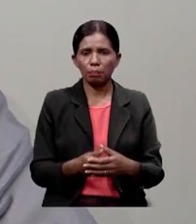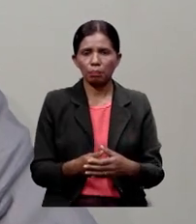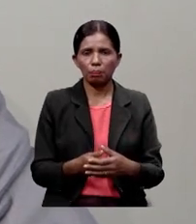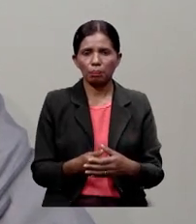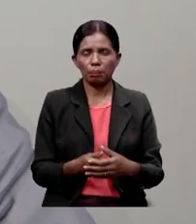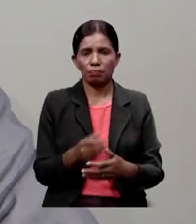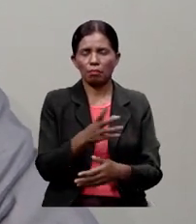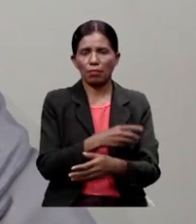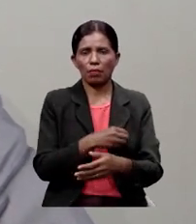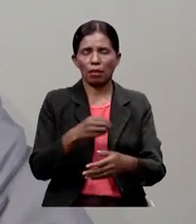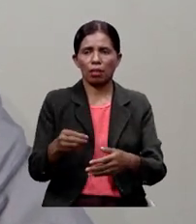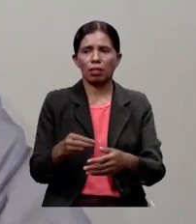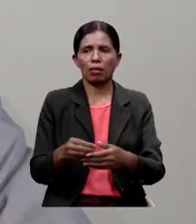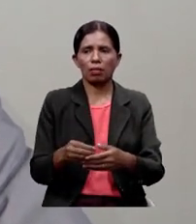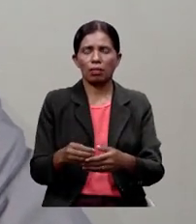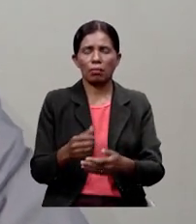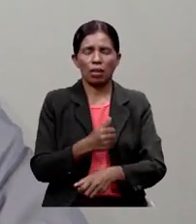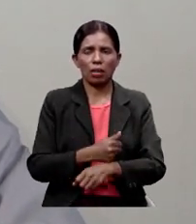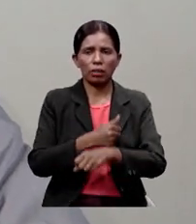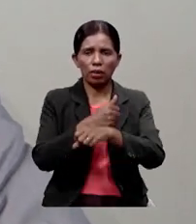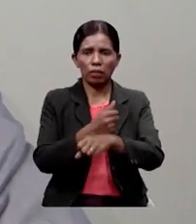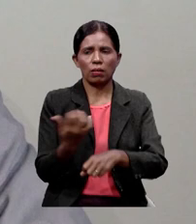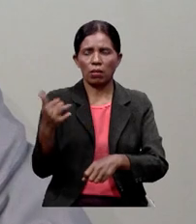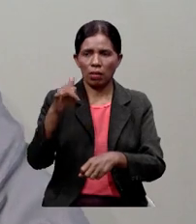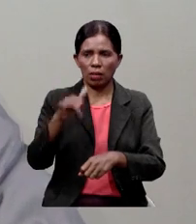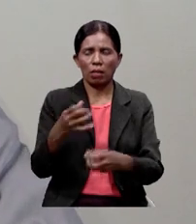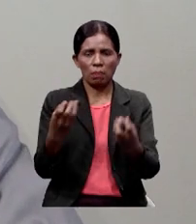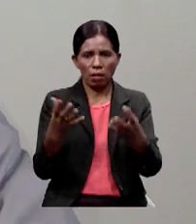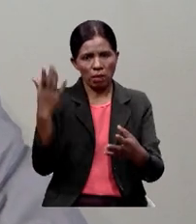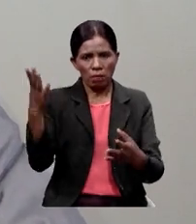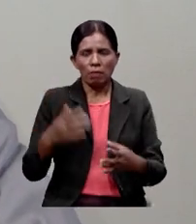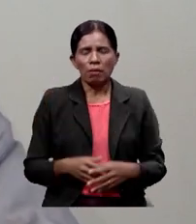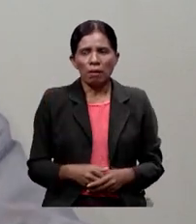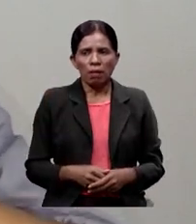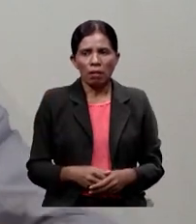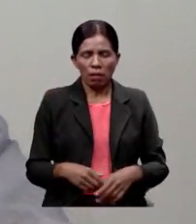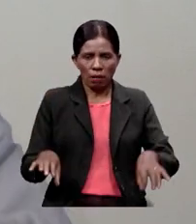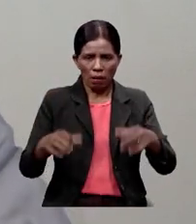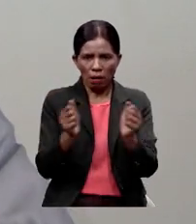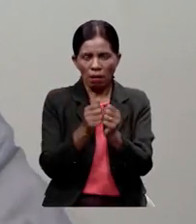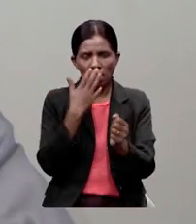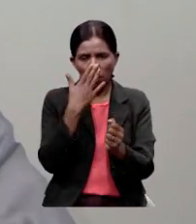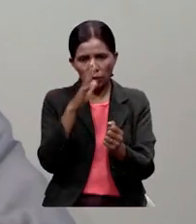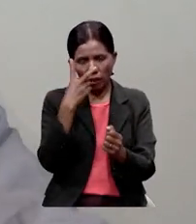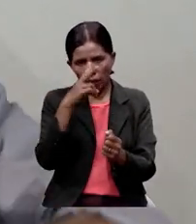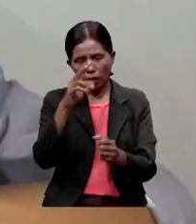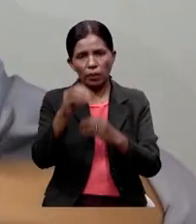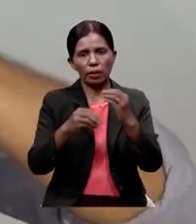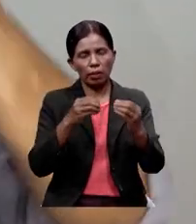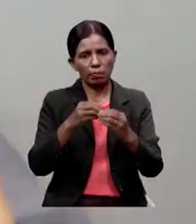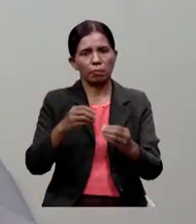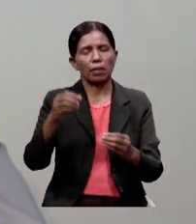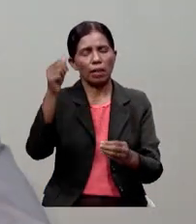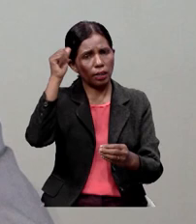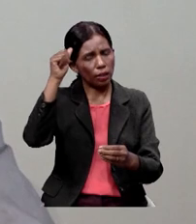consultor inclimos assessor nebe maka barak iha neba ne funsau nema ka tola analisa kona ba situação sira